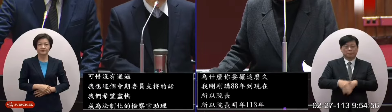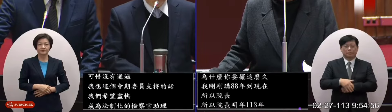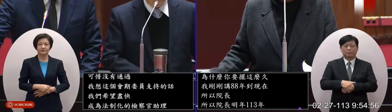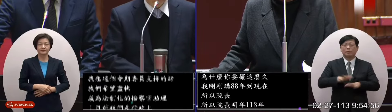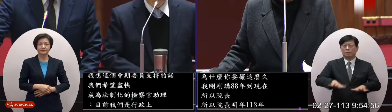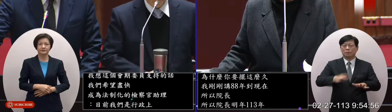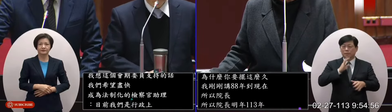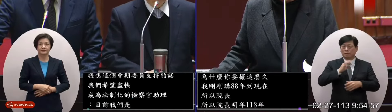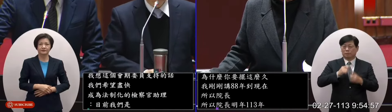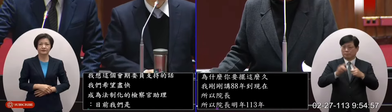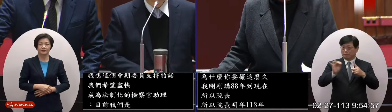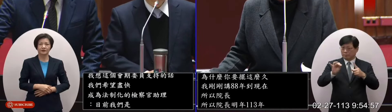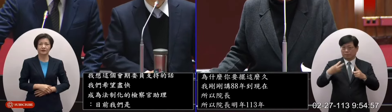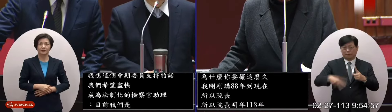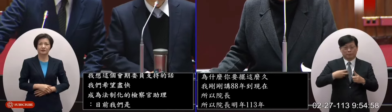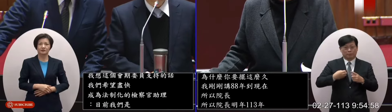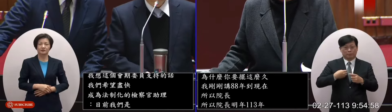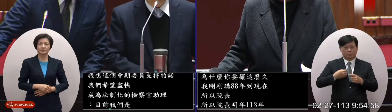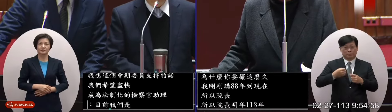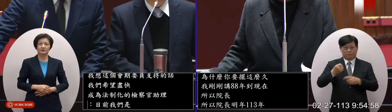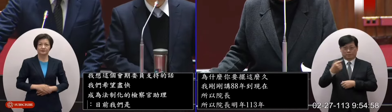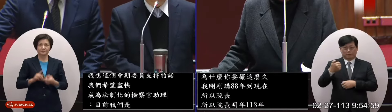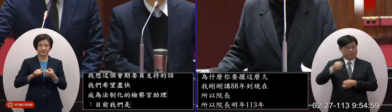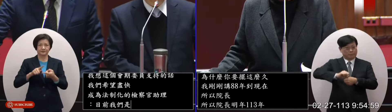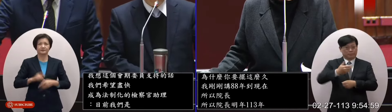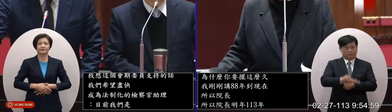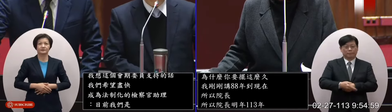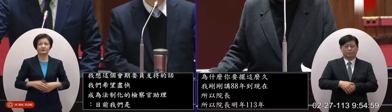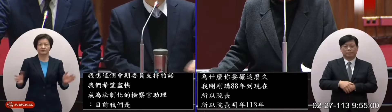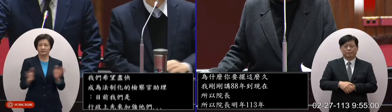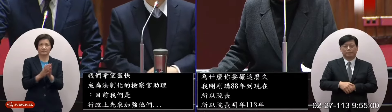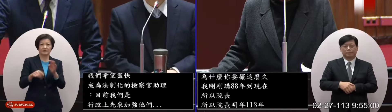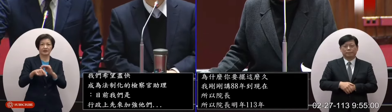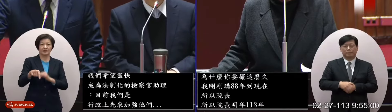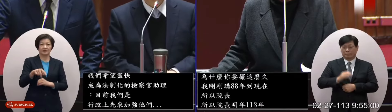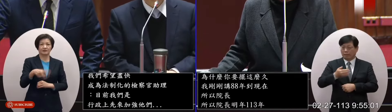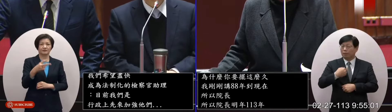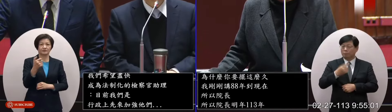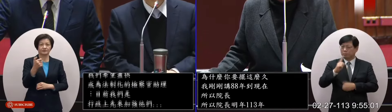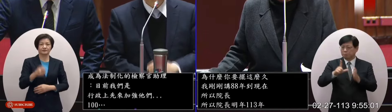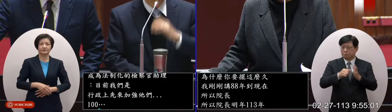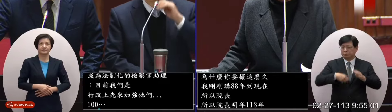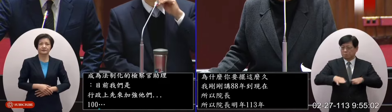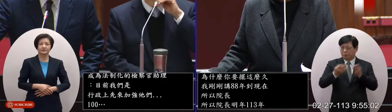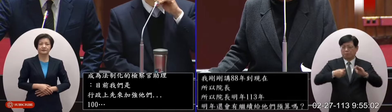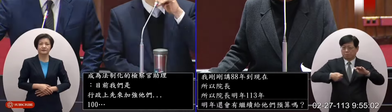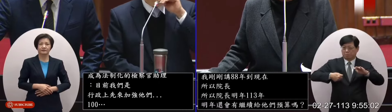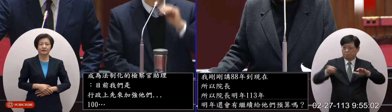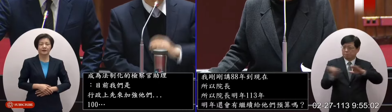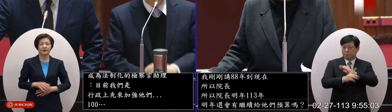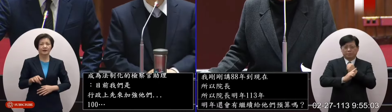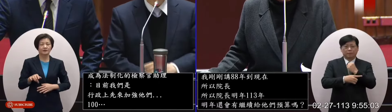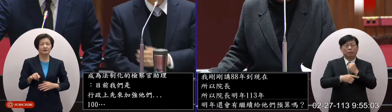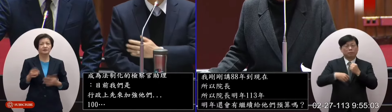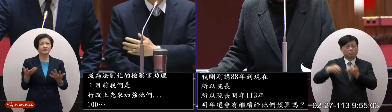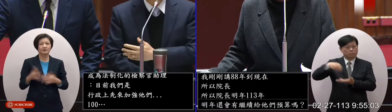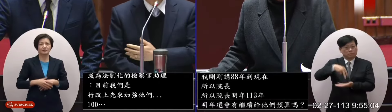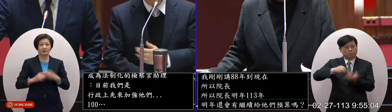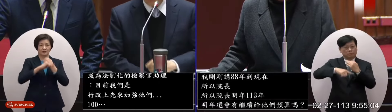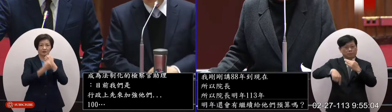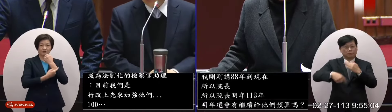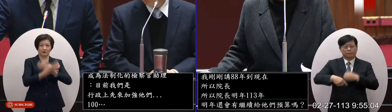现在100个嘛，还要再给他们150个。 对，250个。对。 所以，但是什么时候要入法？你什么时候要送到立法院？ 入法